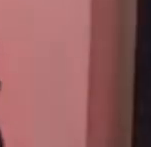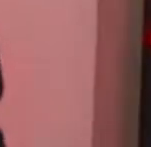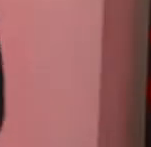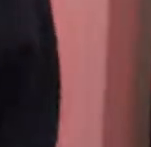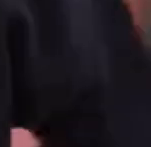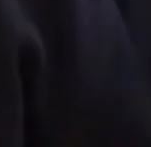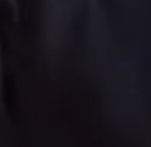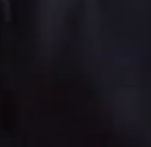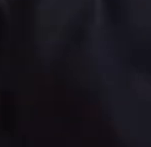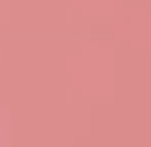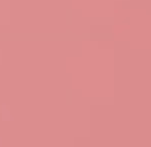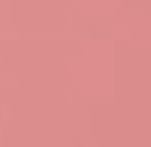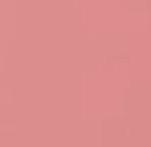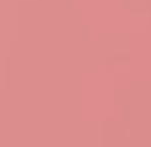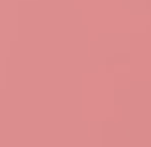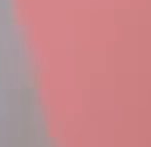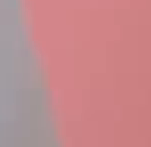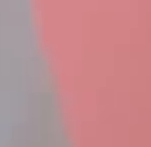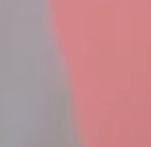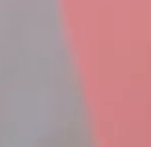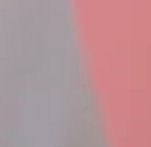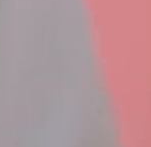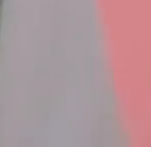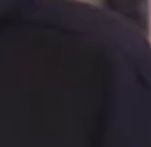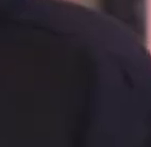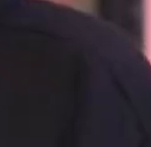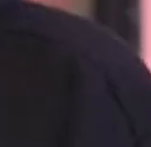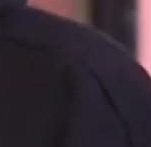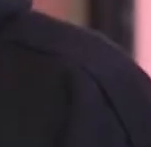Pagi, Pak. Stop. Siapa kamu?